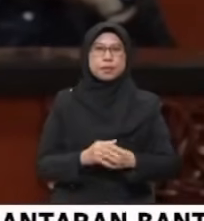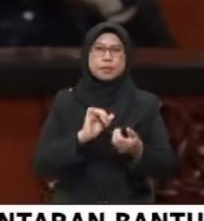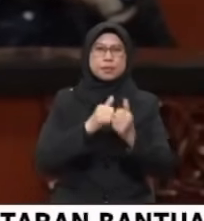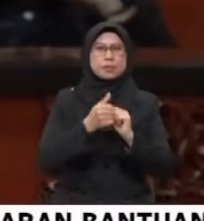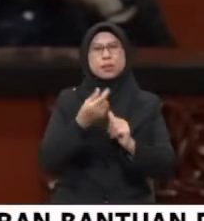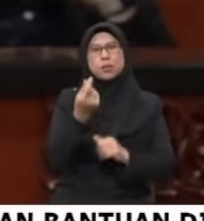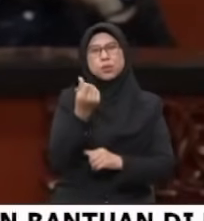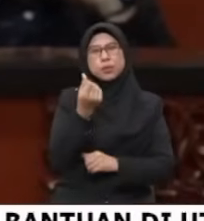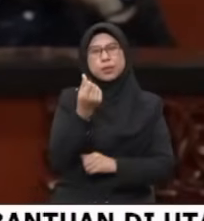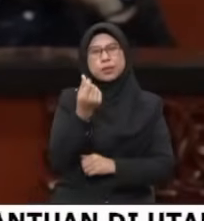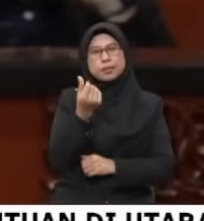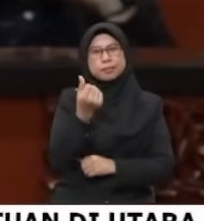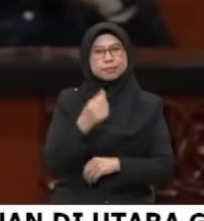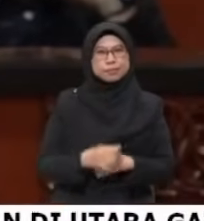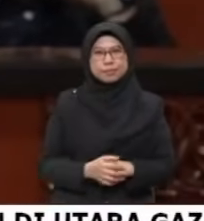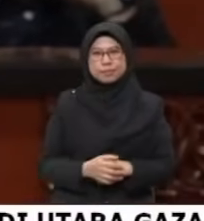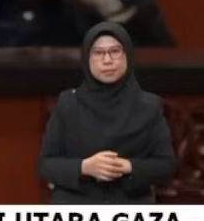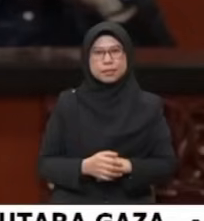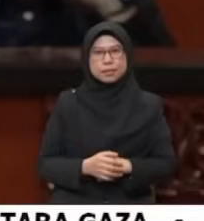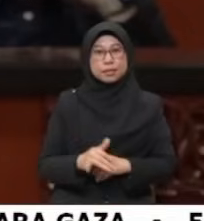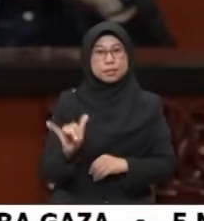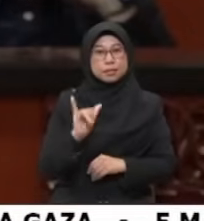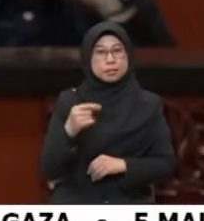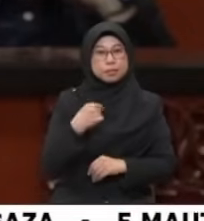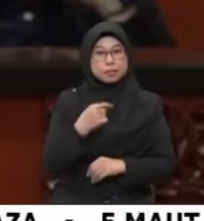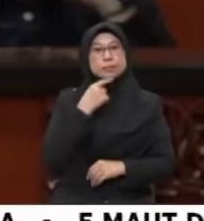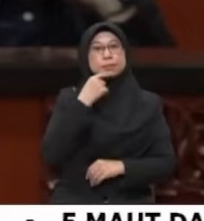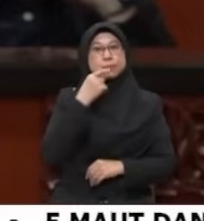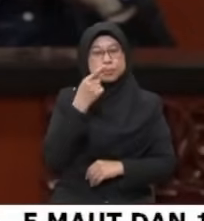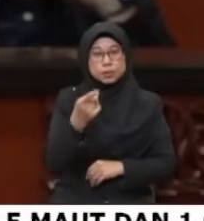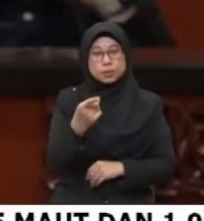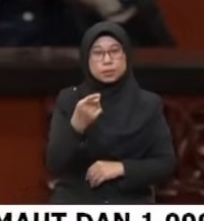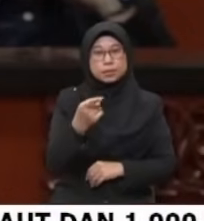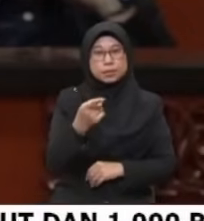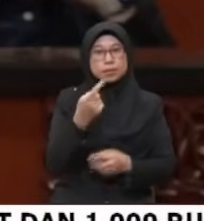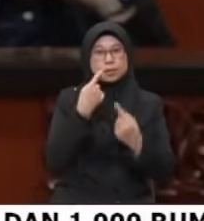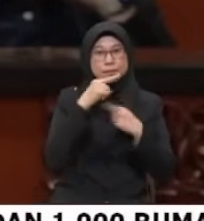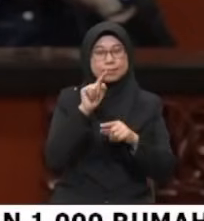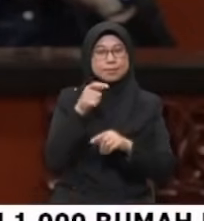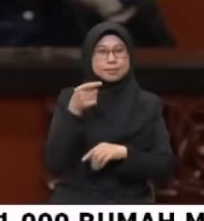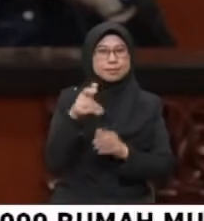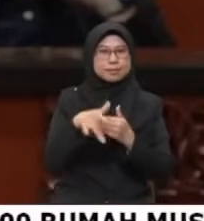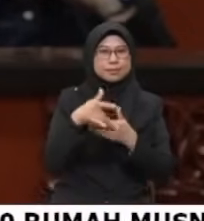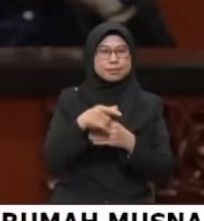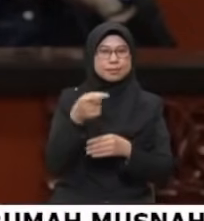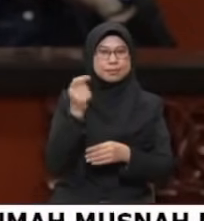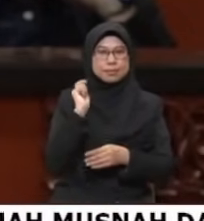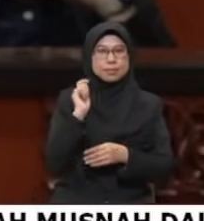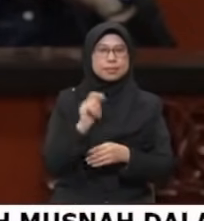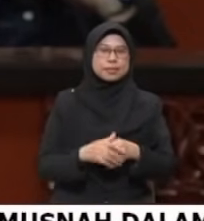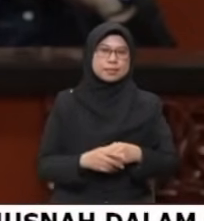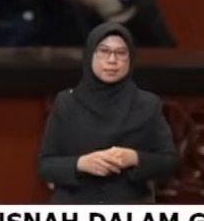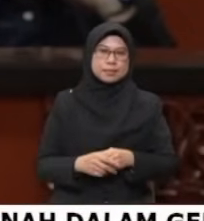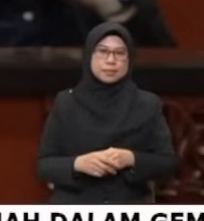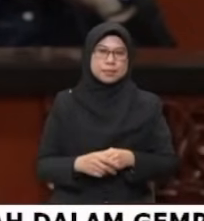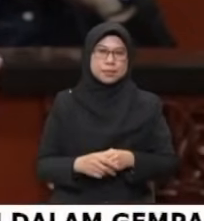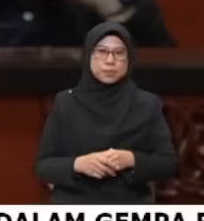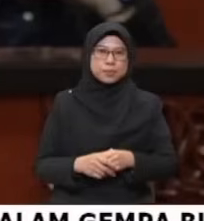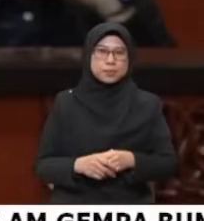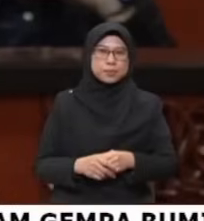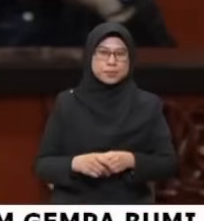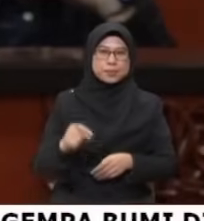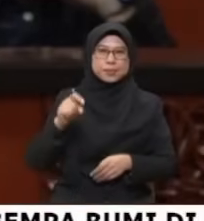kewangan ya sepertia telah saya sebut di peringkat jawapan asal tadi kita